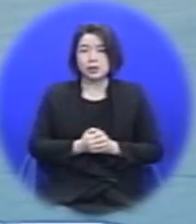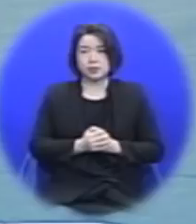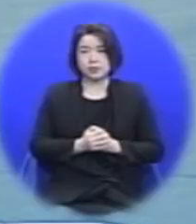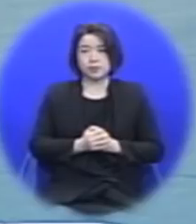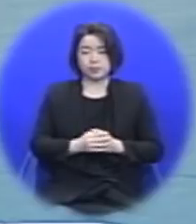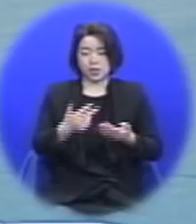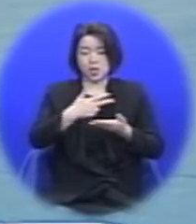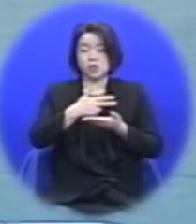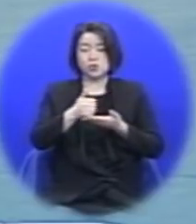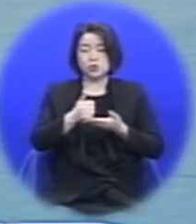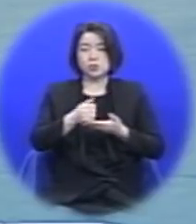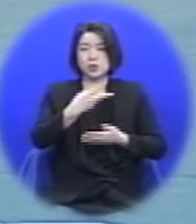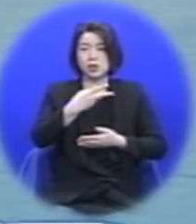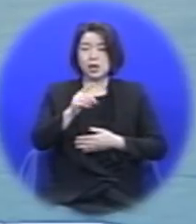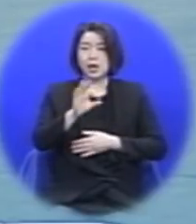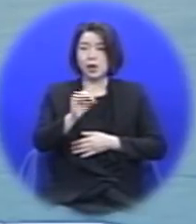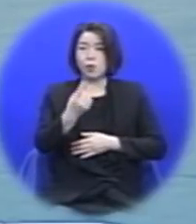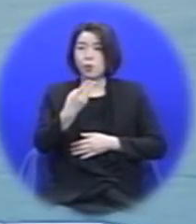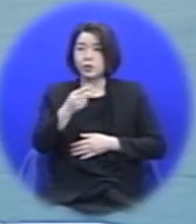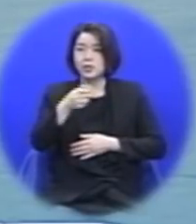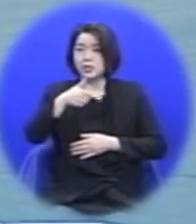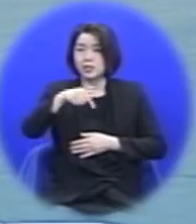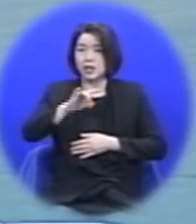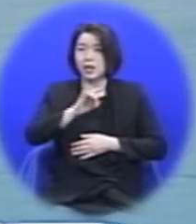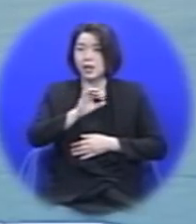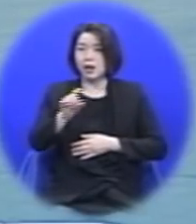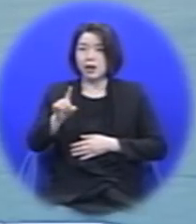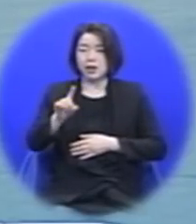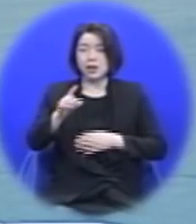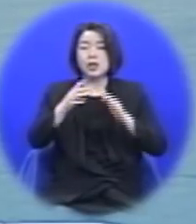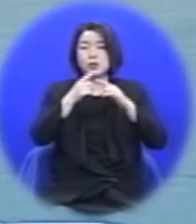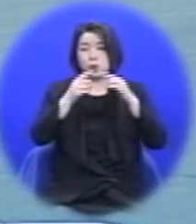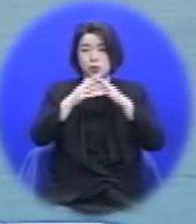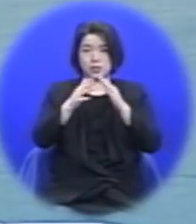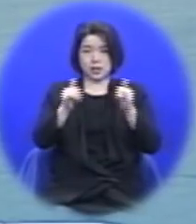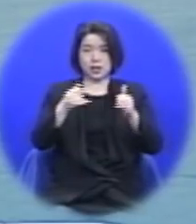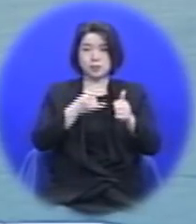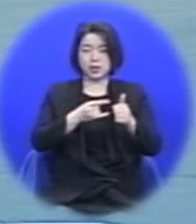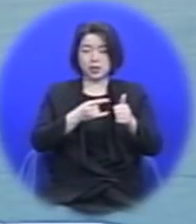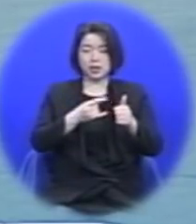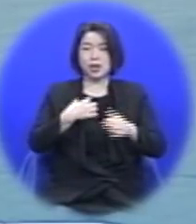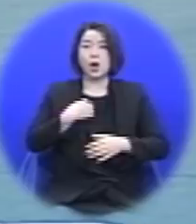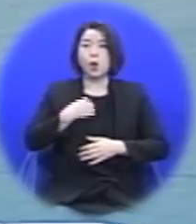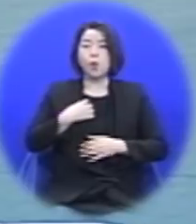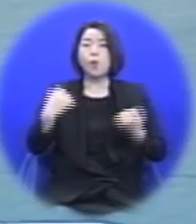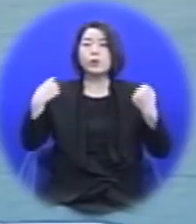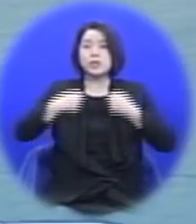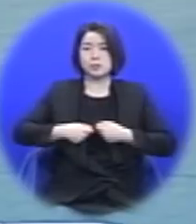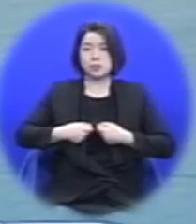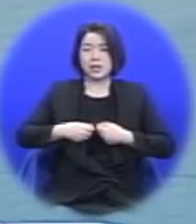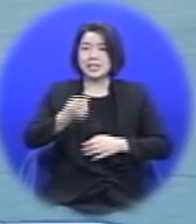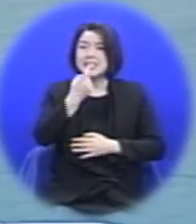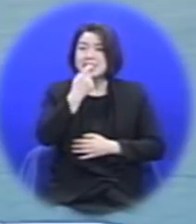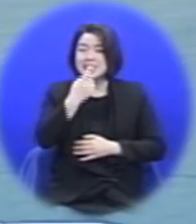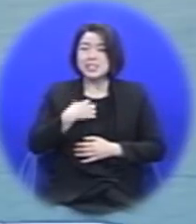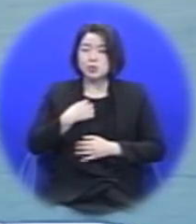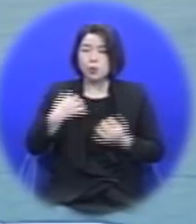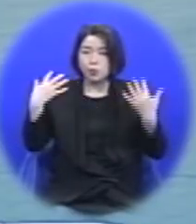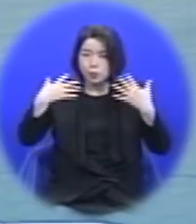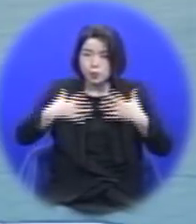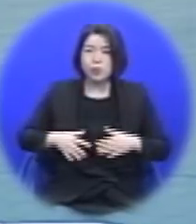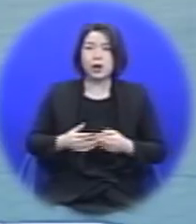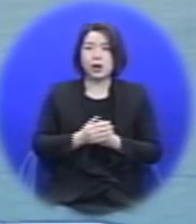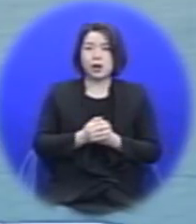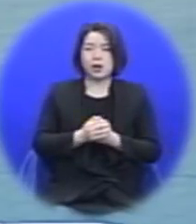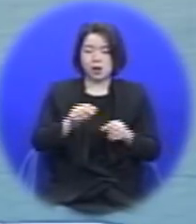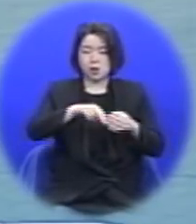주님은 라오디게아 교인들에게 옷을 입으라고 하셨어요. 흰 옷을 사서 입어 벌거벗은 수치를